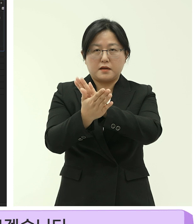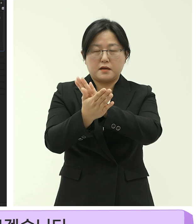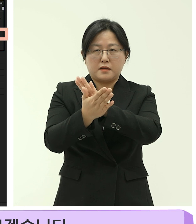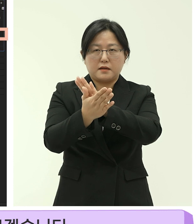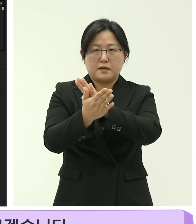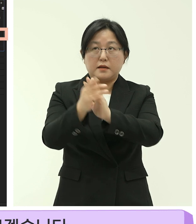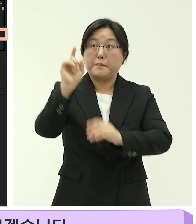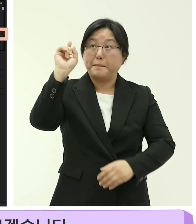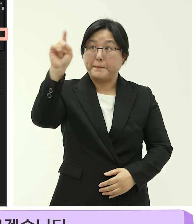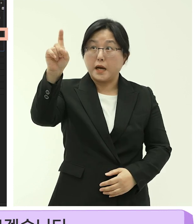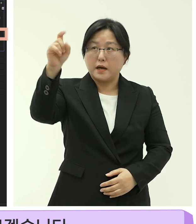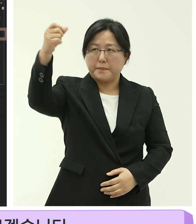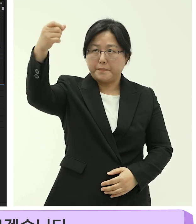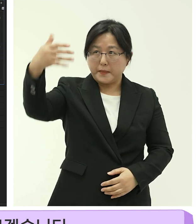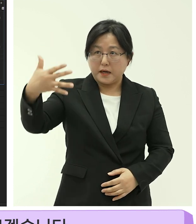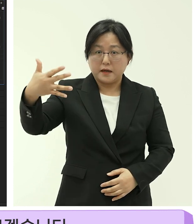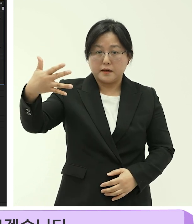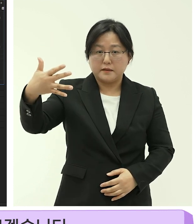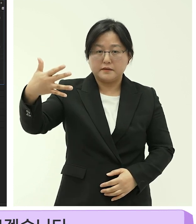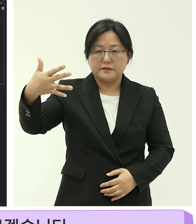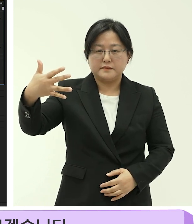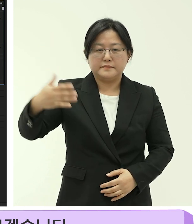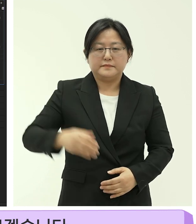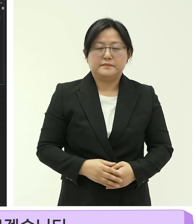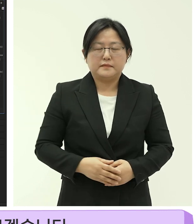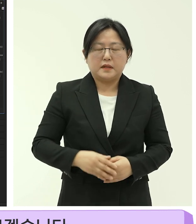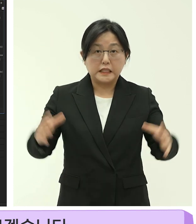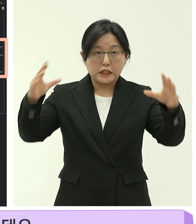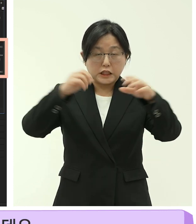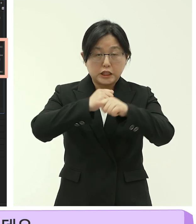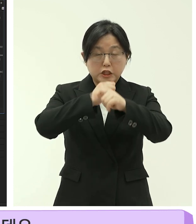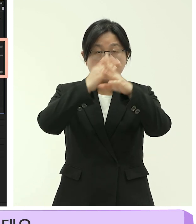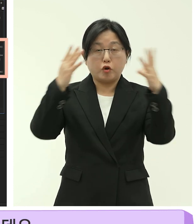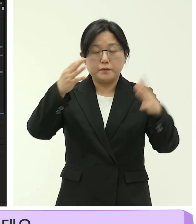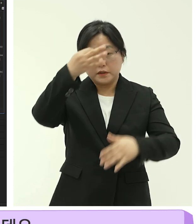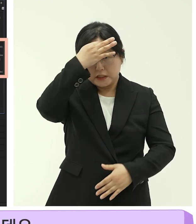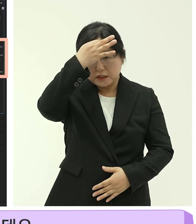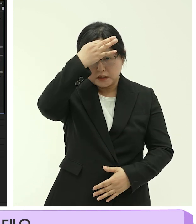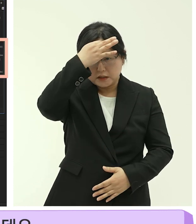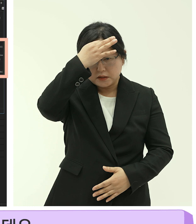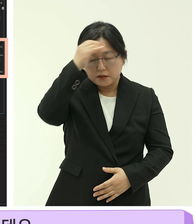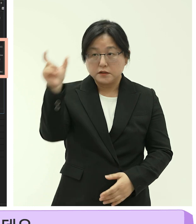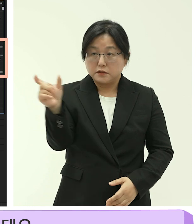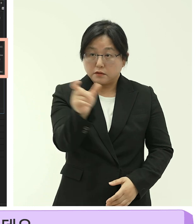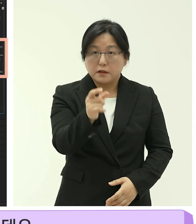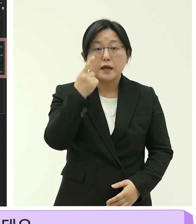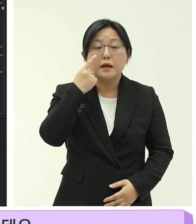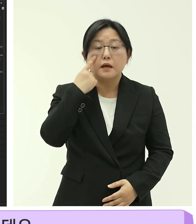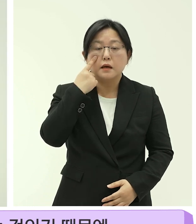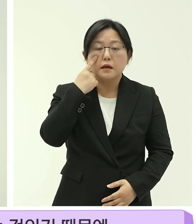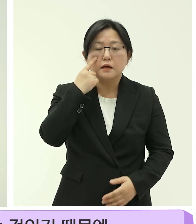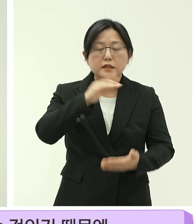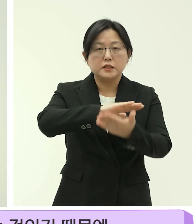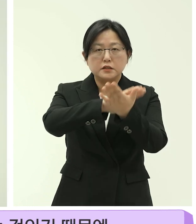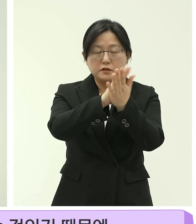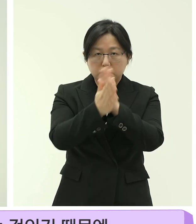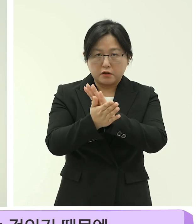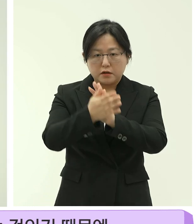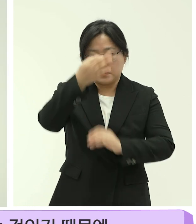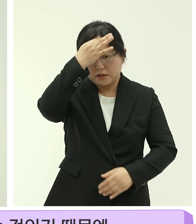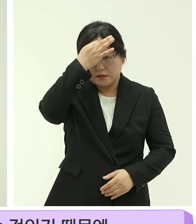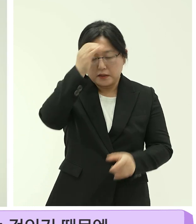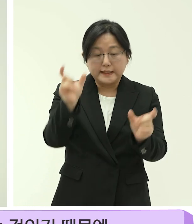비디오 전환 폴더를 펼쳐 보겠습니다. 디졸브 전환 효과를 적용할 텐데요.